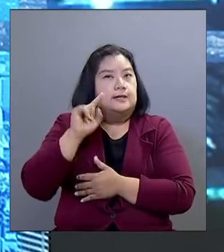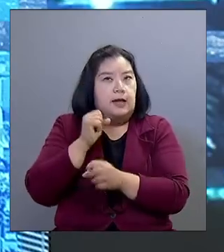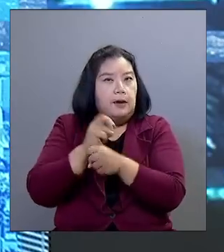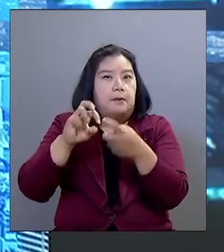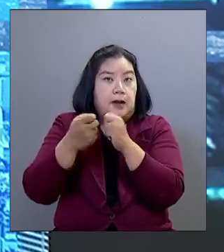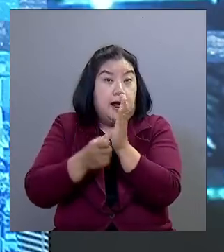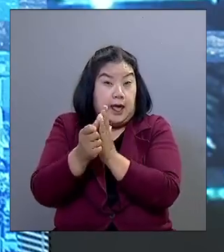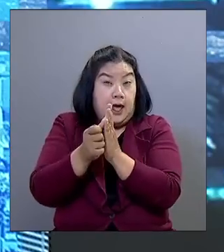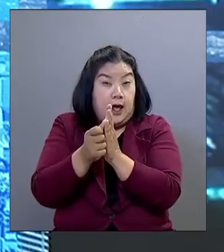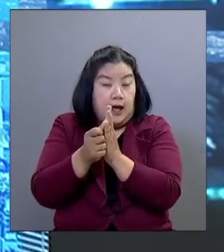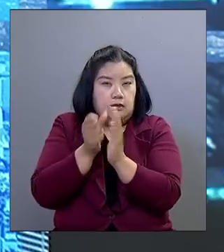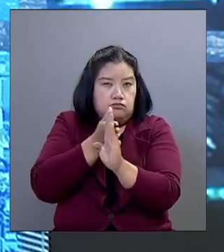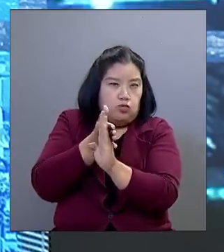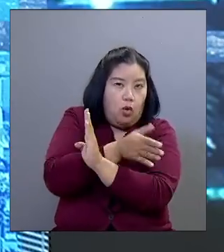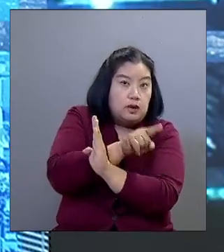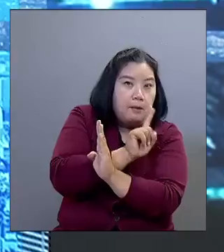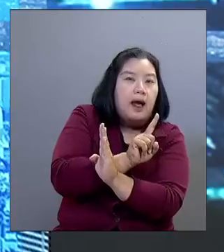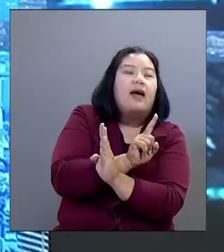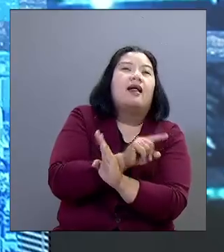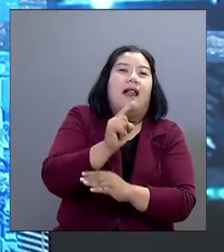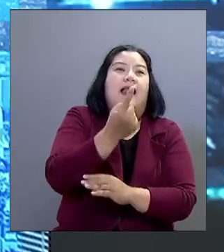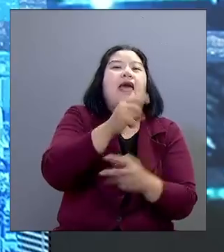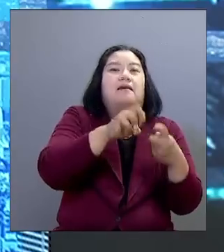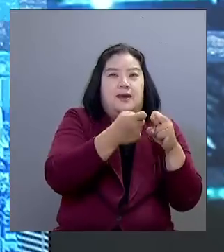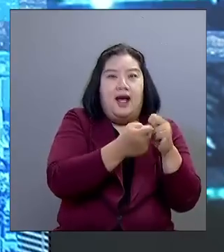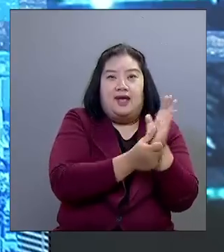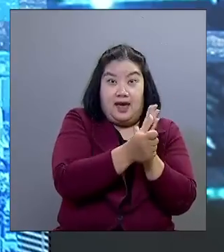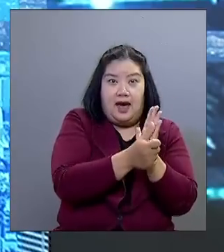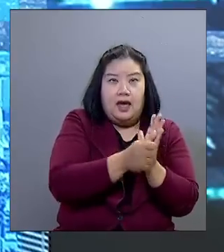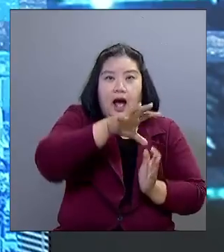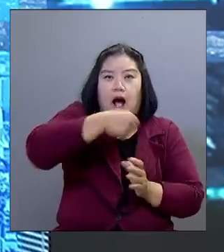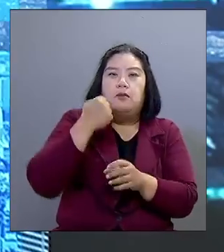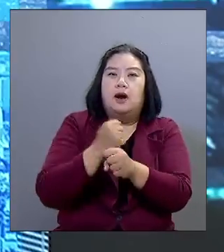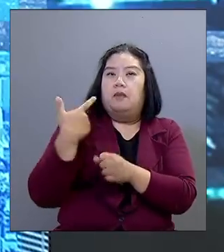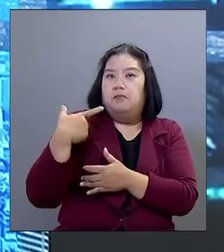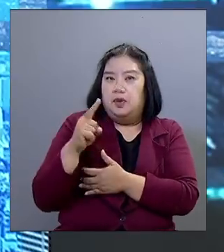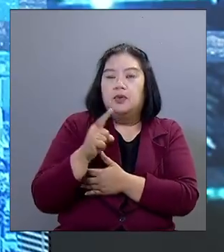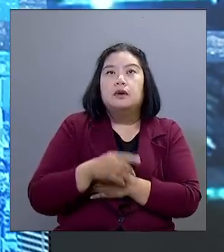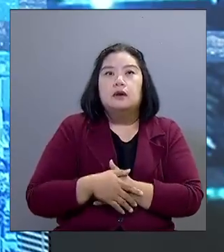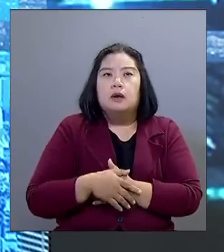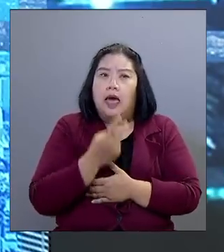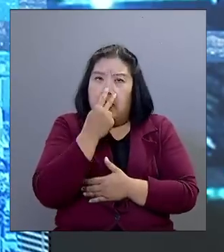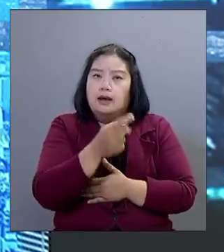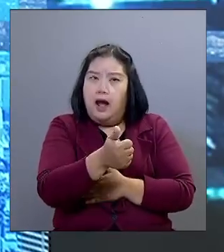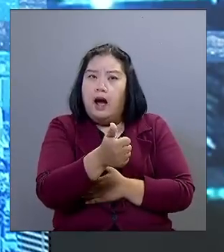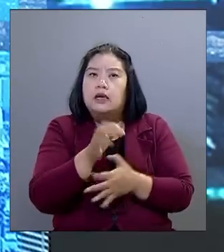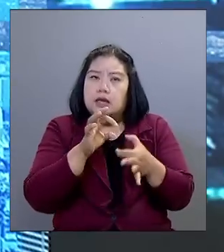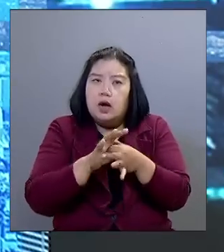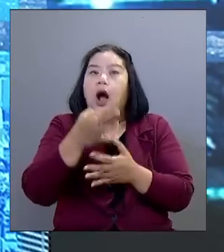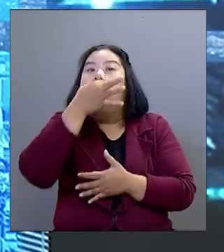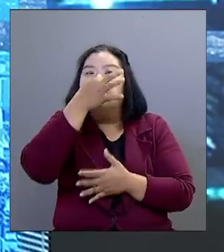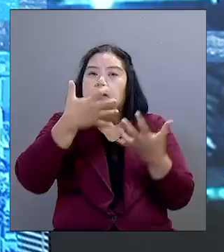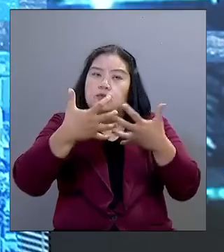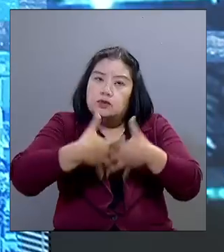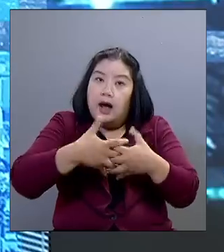างข้าวที่เหลืออยู่มาใช้ให้เกิดประโยชน์ถึงแม้ว่าธุรกิจนี้นะคะในปัจจุบันจะออกมาเป็นธุรกิจในรูปแบบของการประกอบอาชีพในอุตส